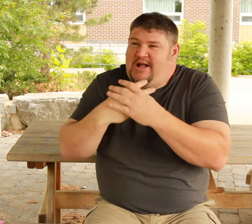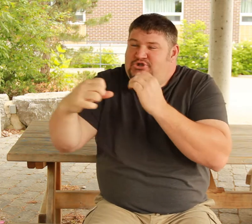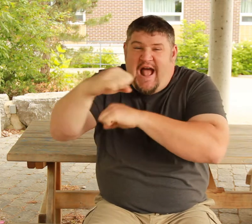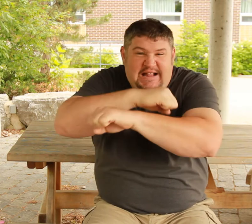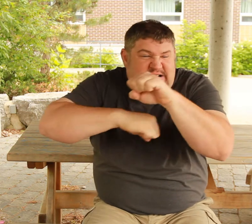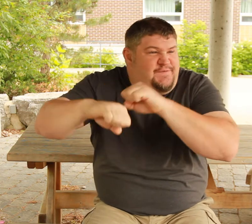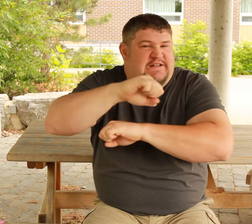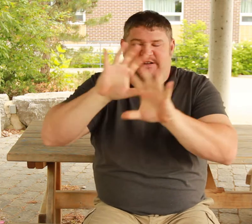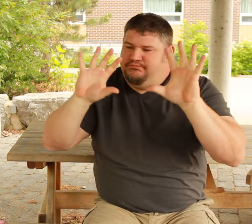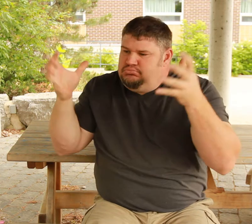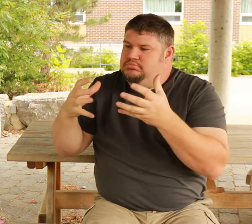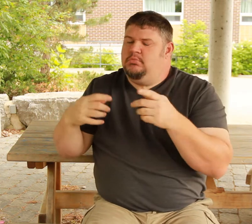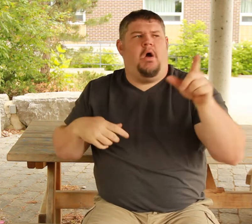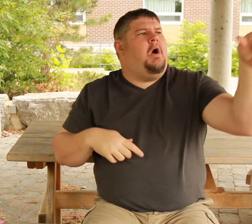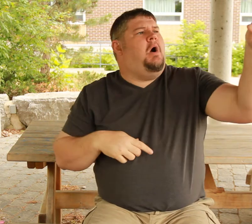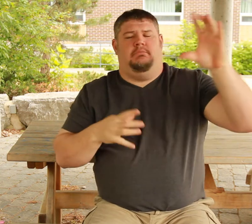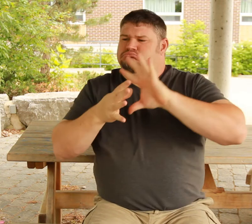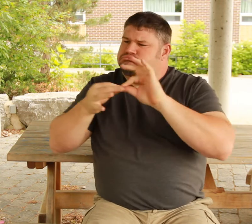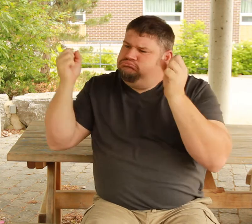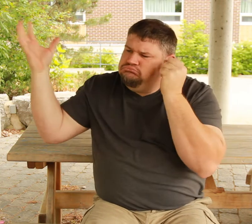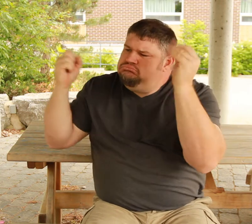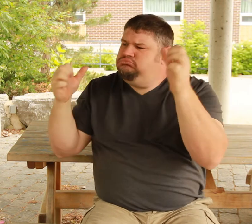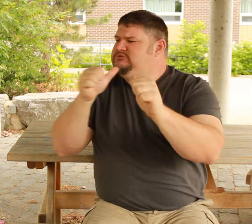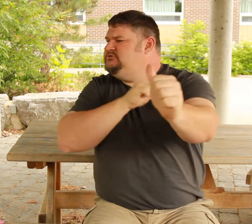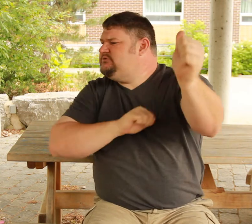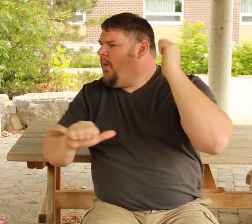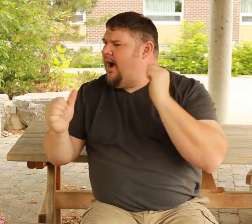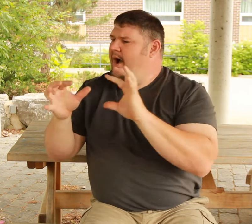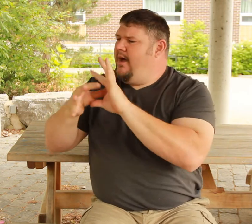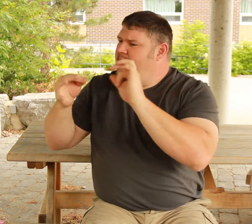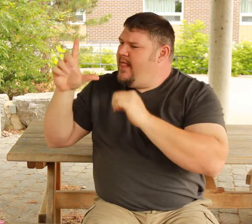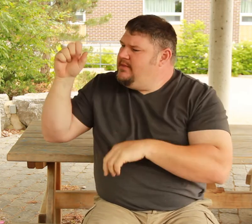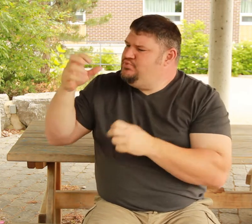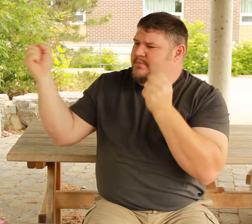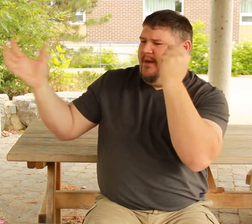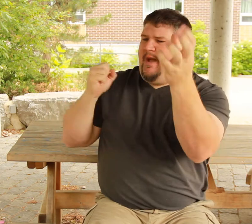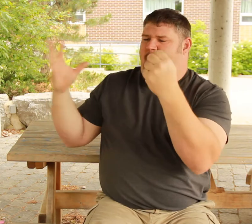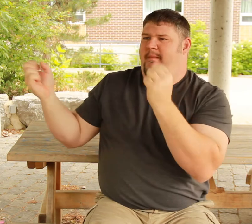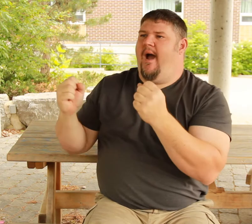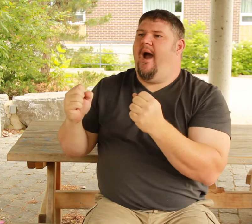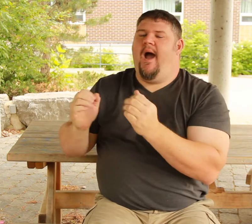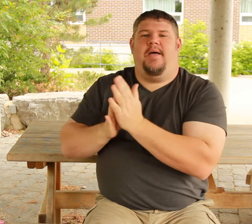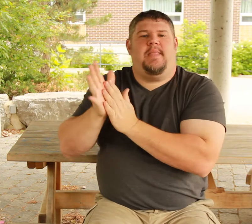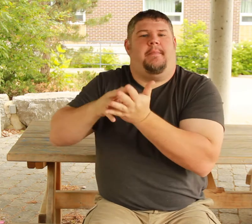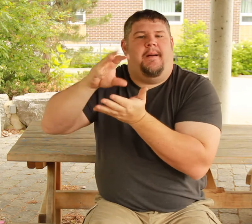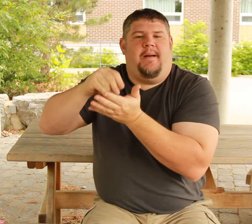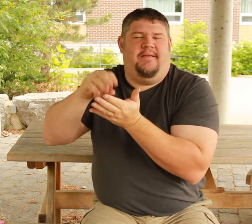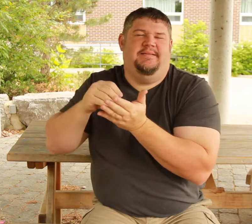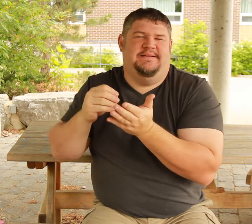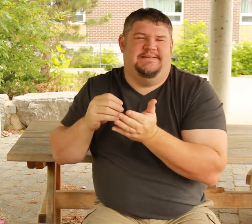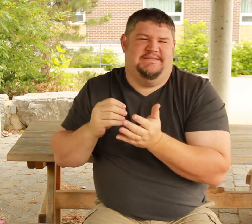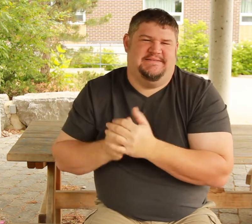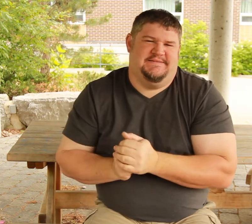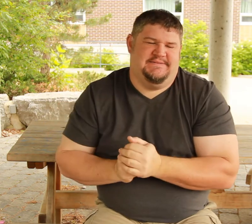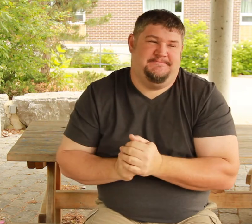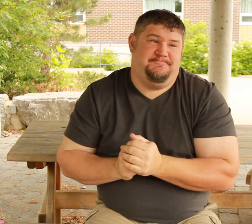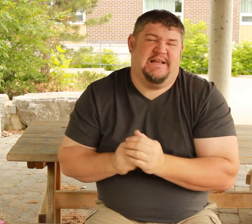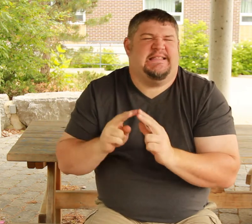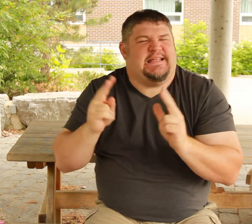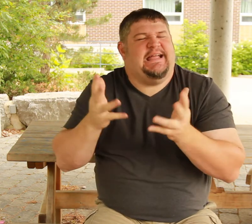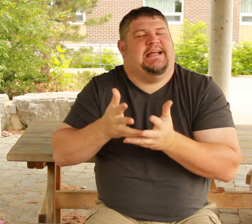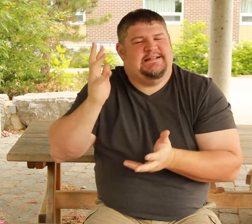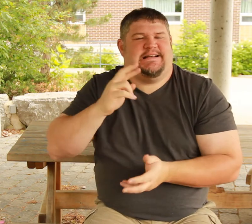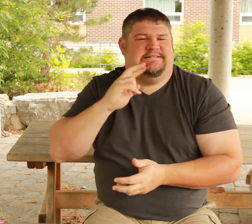Puis on fait aussi beaucoup de sorties, beaucoup d'activités. On raconte des histoires en langue des signes, en LSQ. Ça permet un apprentissage qui est très,